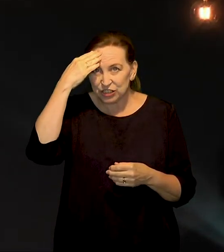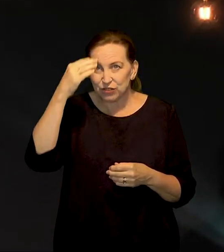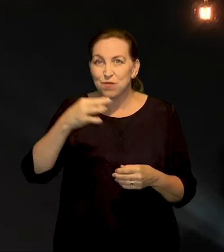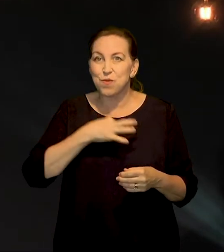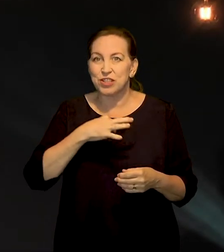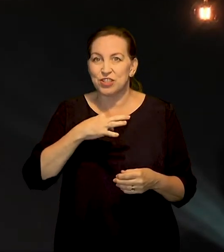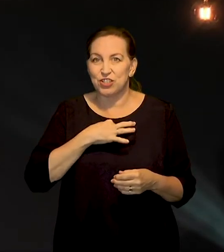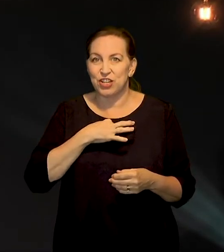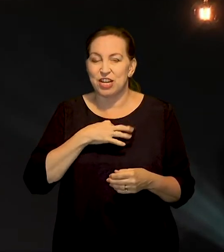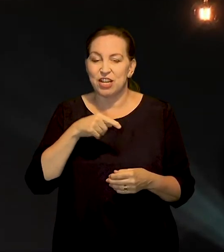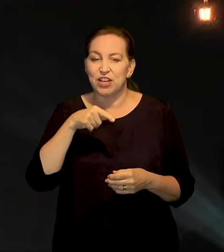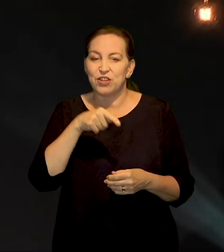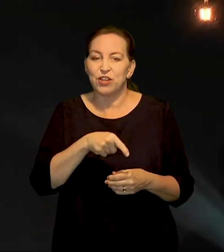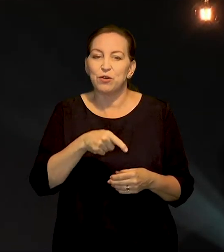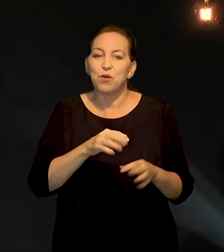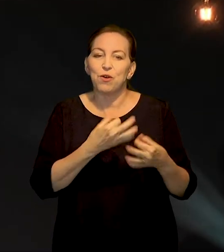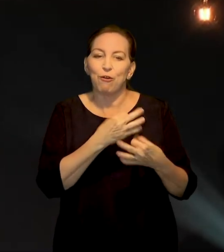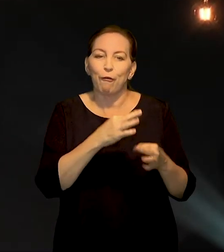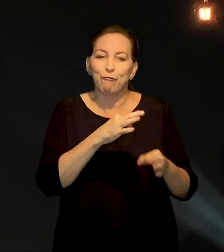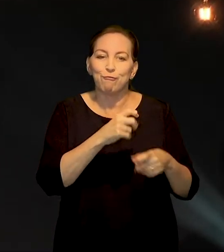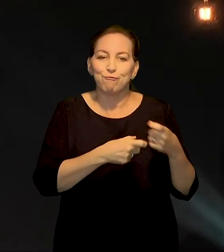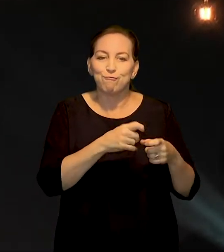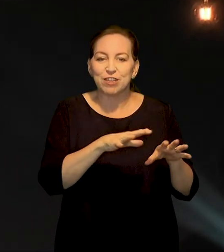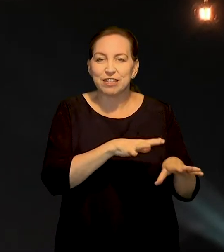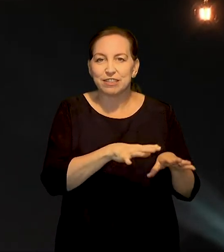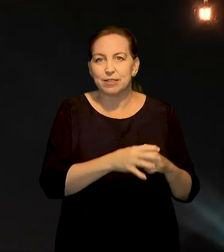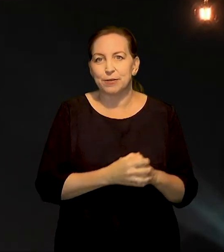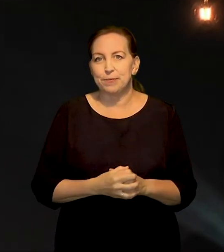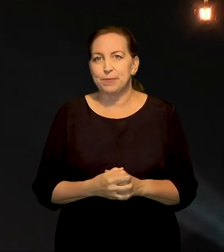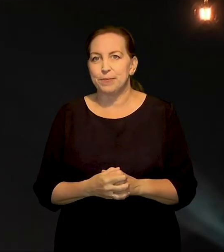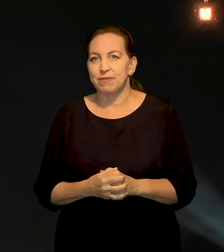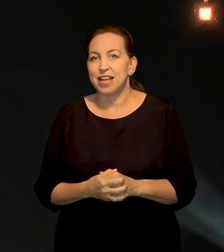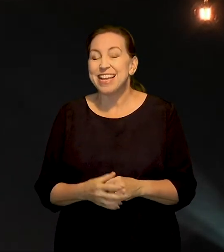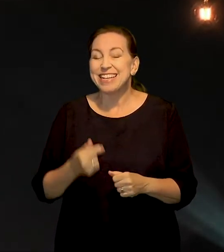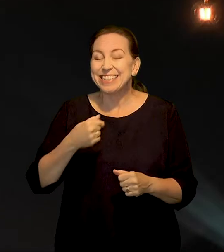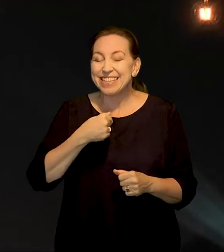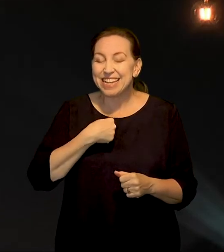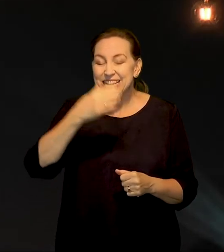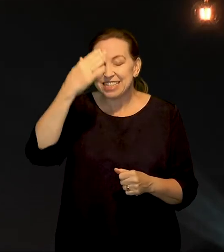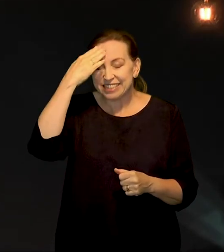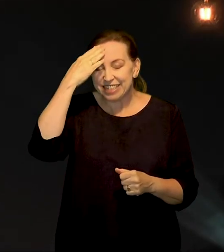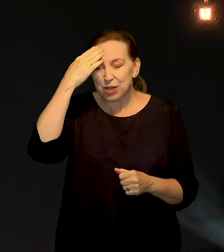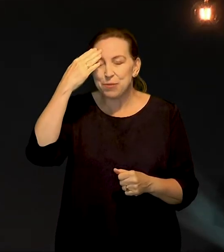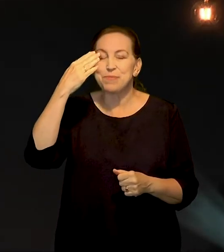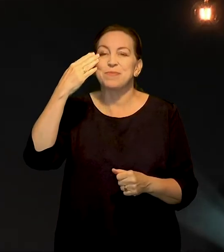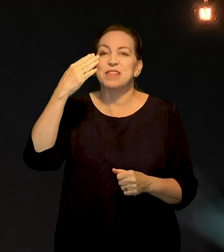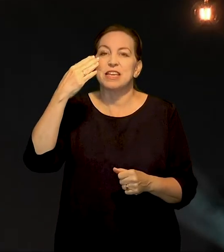Toczy się dużo więcej, gdzie jest sprawiedliwość. Gra toczy się o wieczność człowieka.